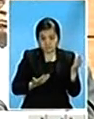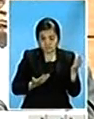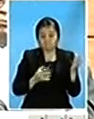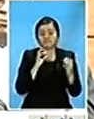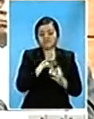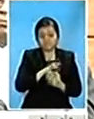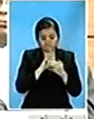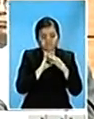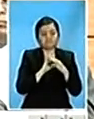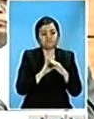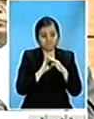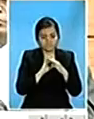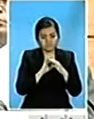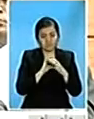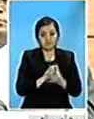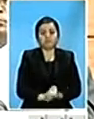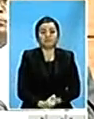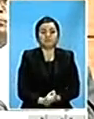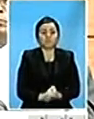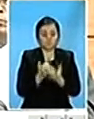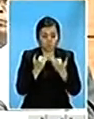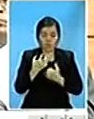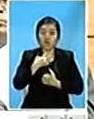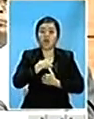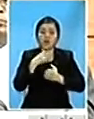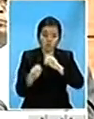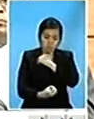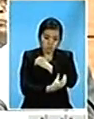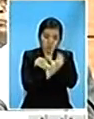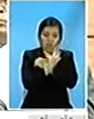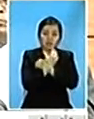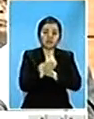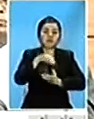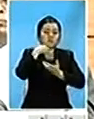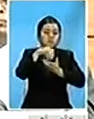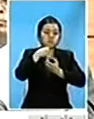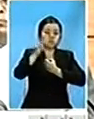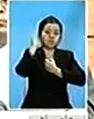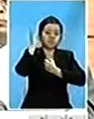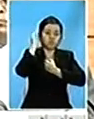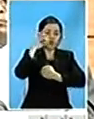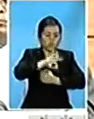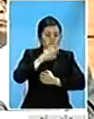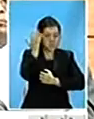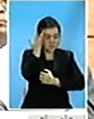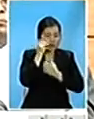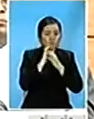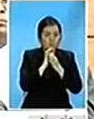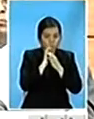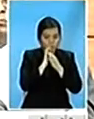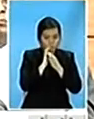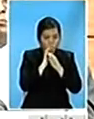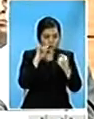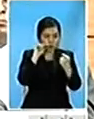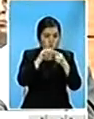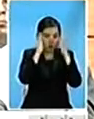งมากที่สุดและผมอยากที่จะใช้โอกาสนี้นะครับในการสะท้อนความกังวลของผมเนี่ยไปถึงข้าราช